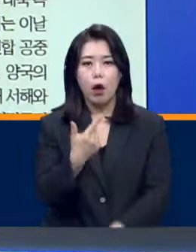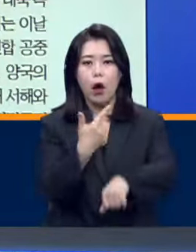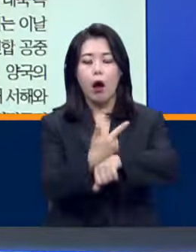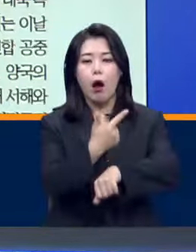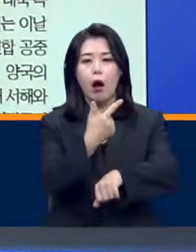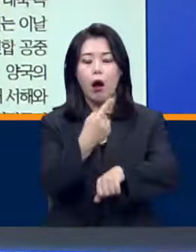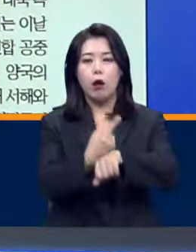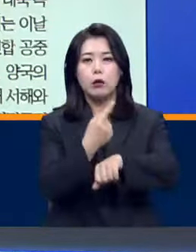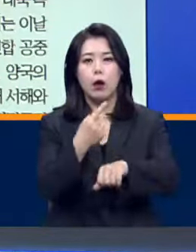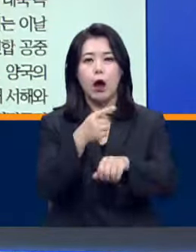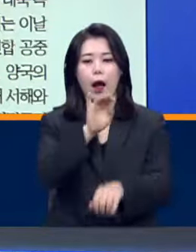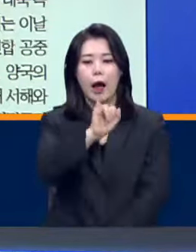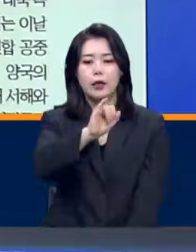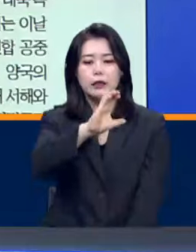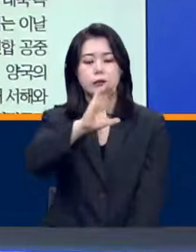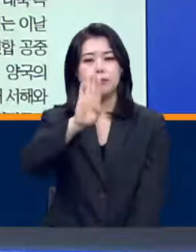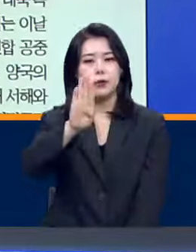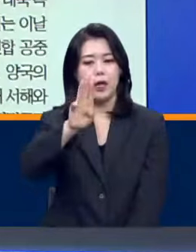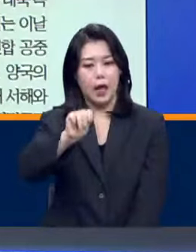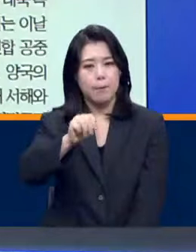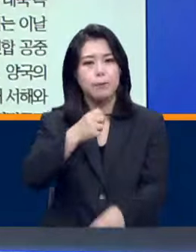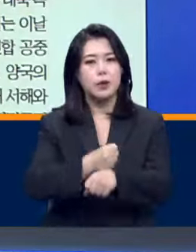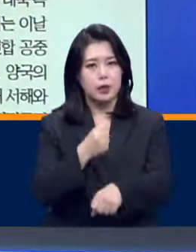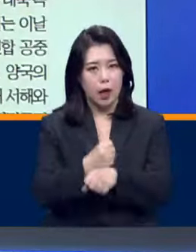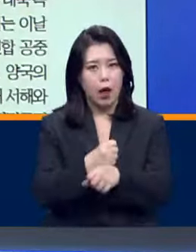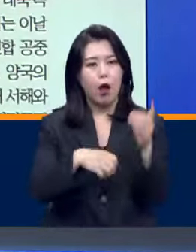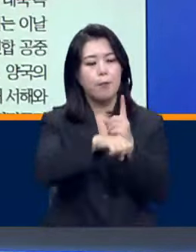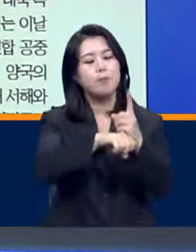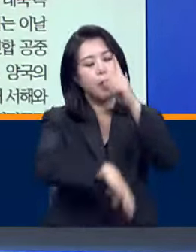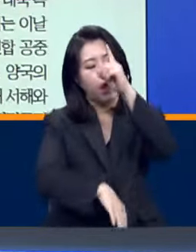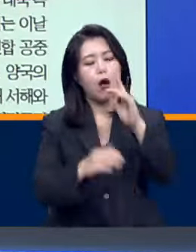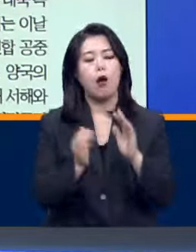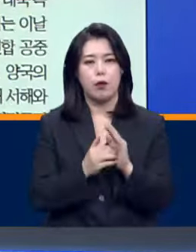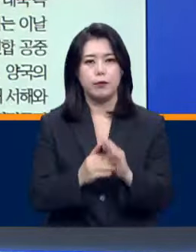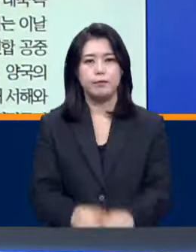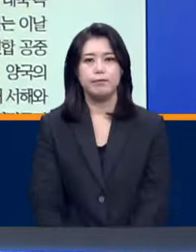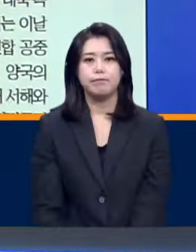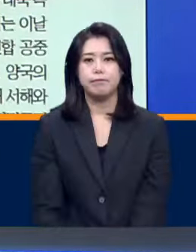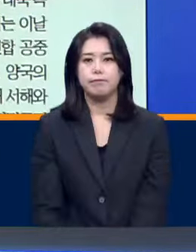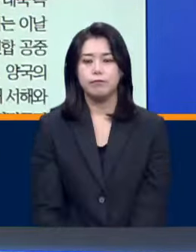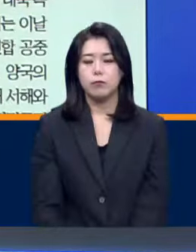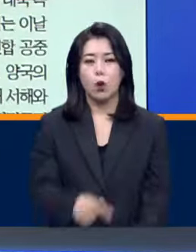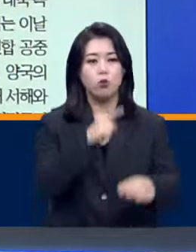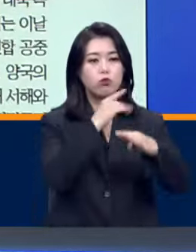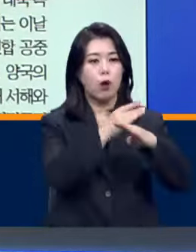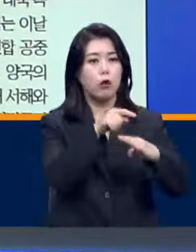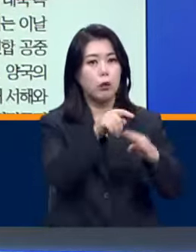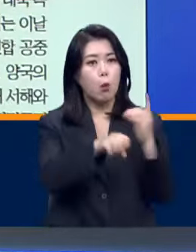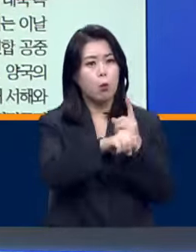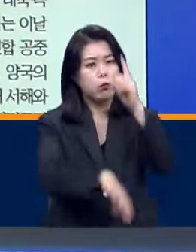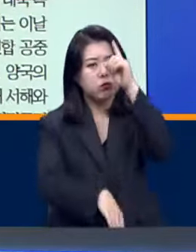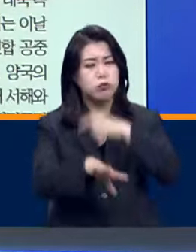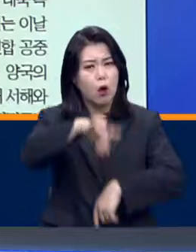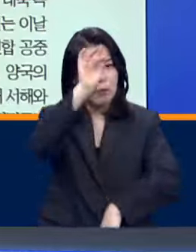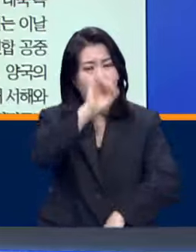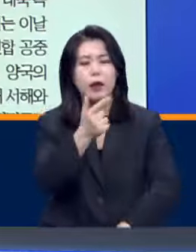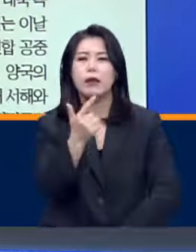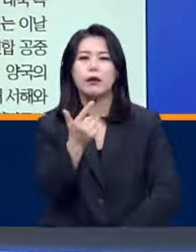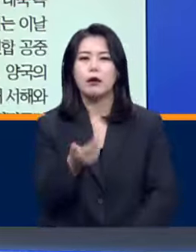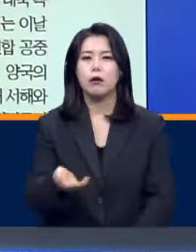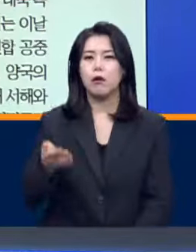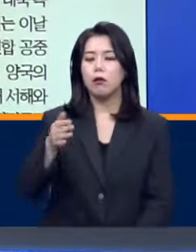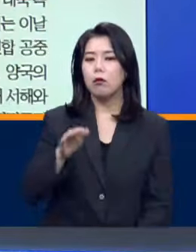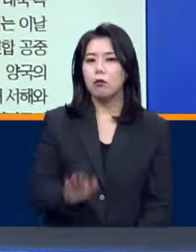이거 ICBM이에요라는 얘기까지도 저희가 드렸었습니다 사실 북한이 ICBM 속에 이번이 처음은 아니죠